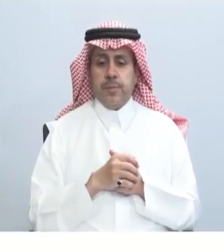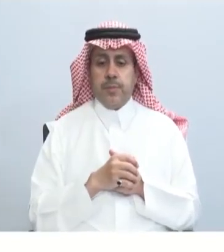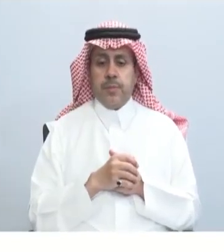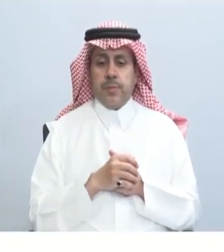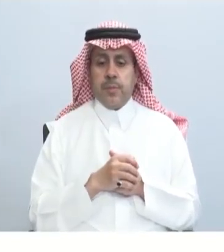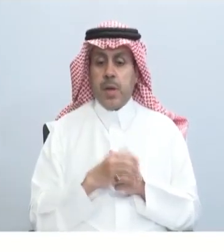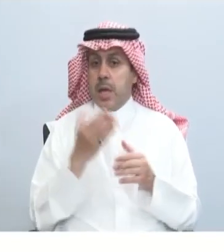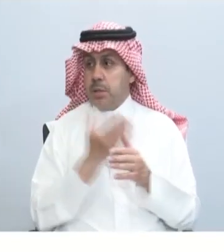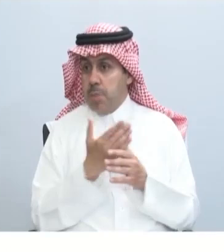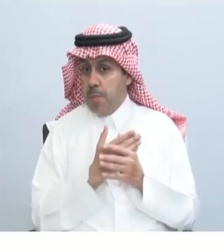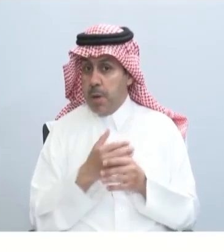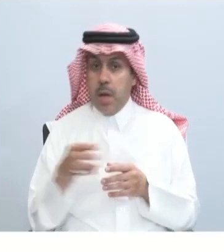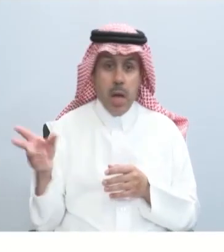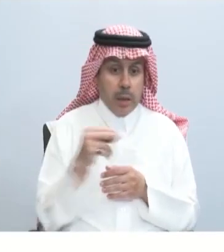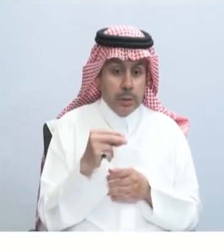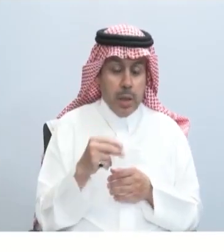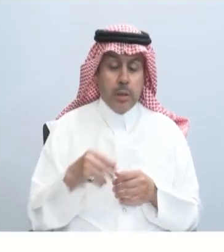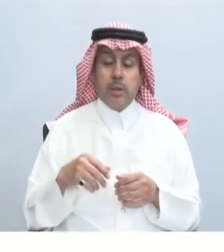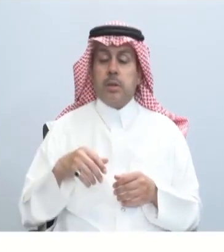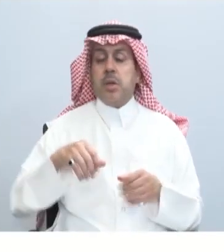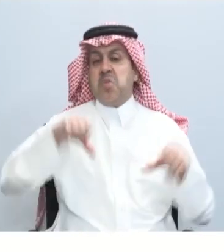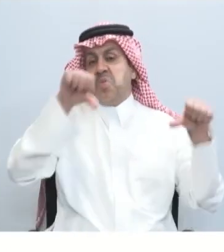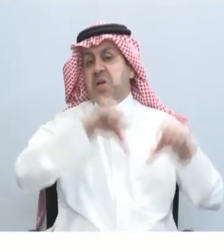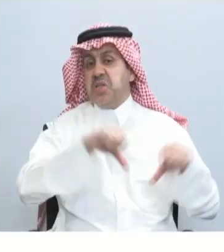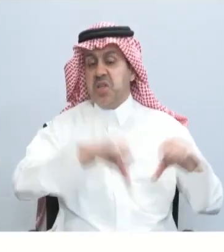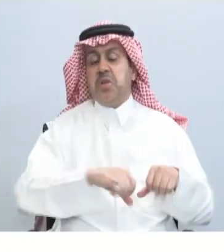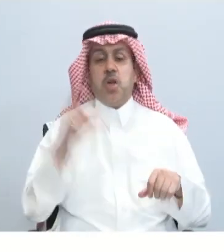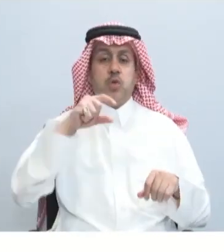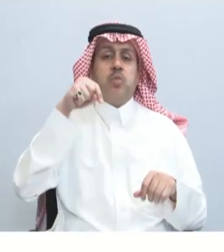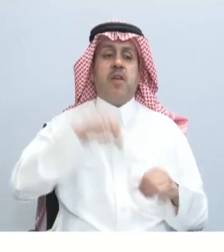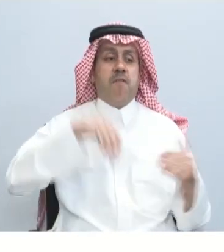جيدا الاسباب التي ادت الى هزيمه المسلمين في غزوه